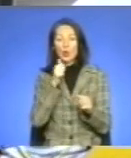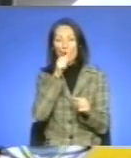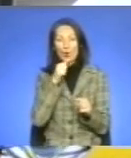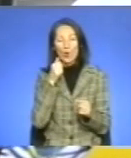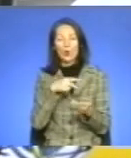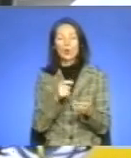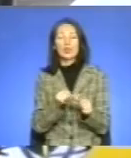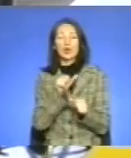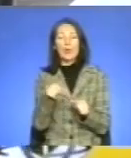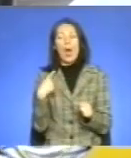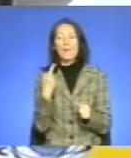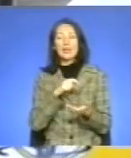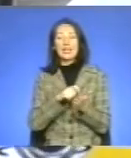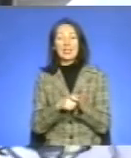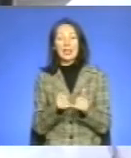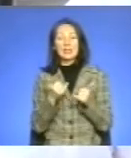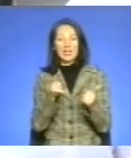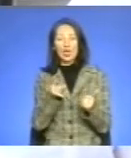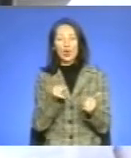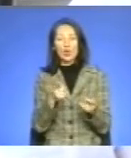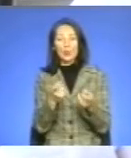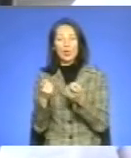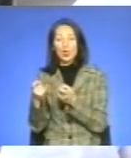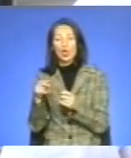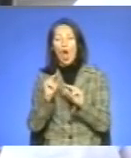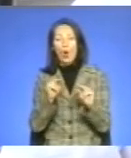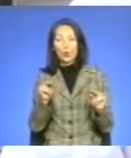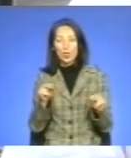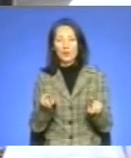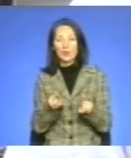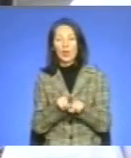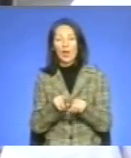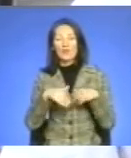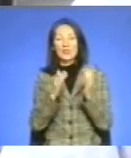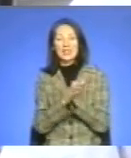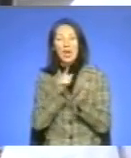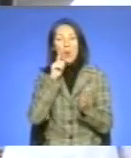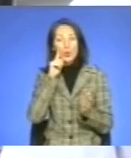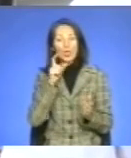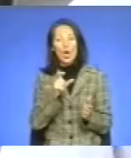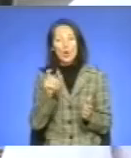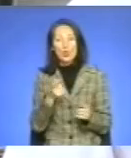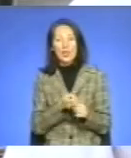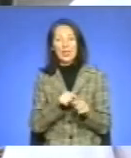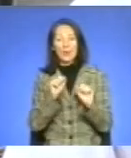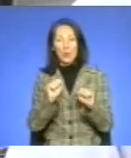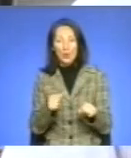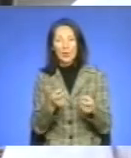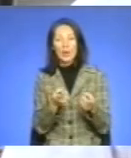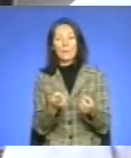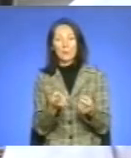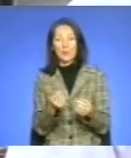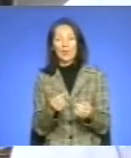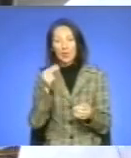Зокрема, майстер-класи для того, щоб залучити учнівську і взагалі молодих людей, які би могли переймати